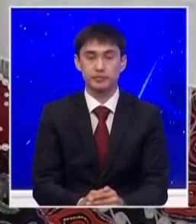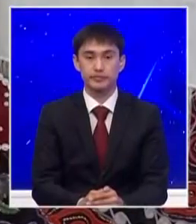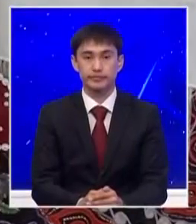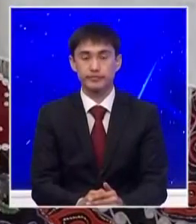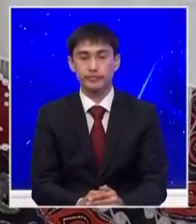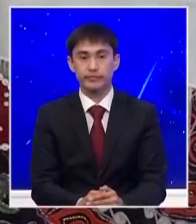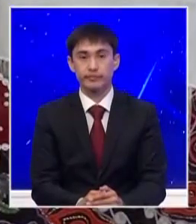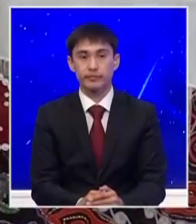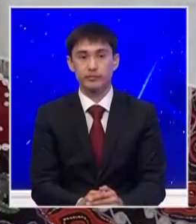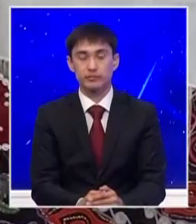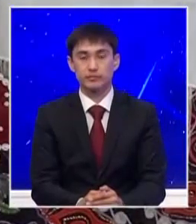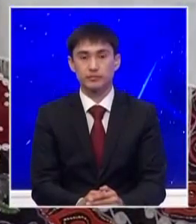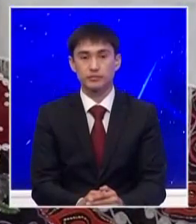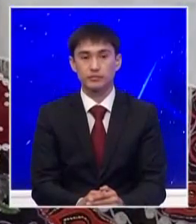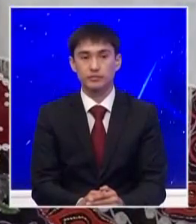мероприятия.